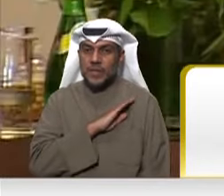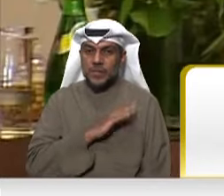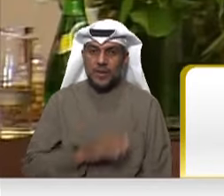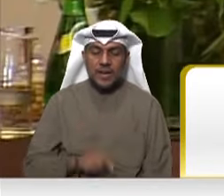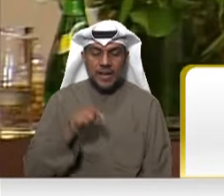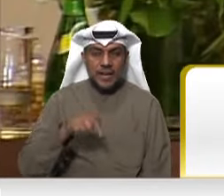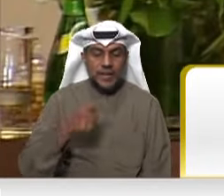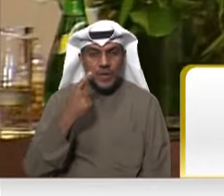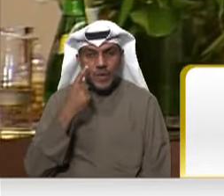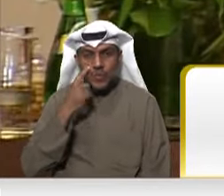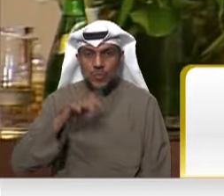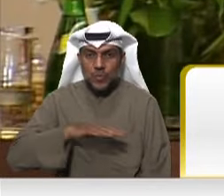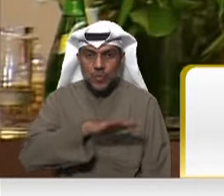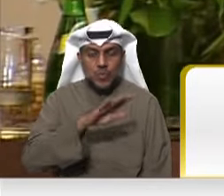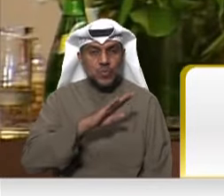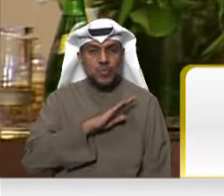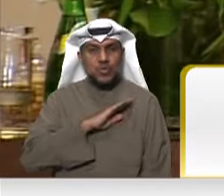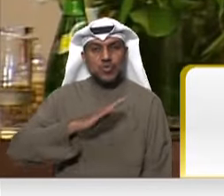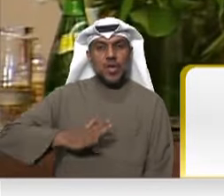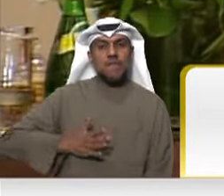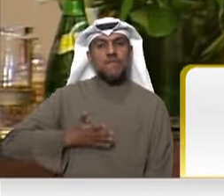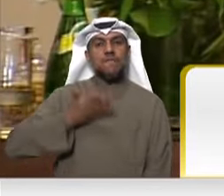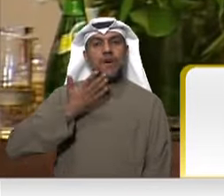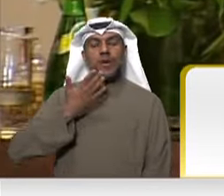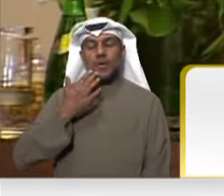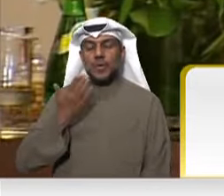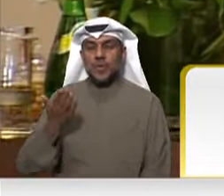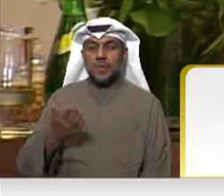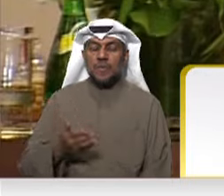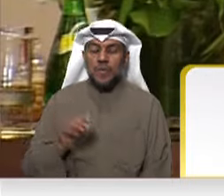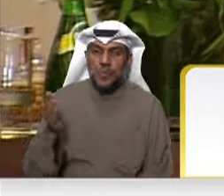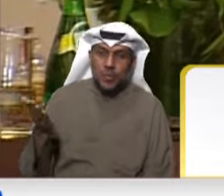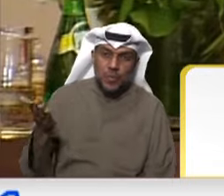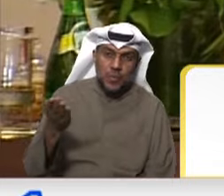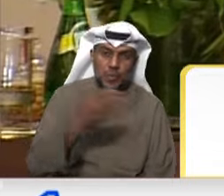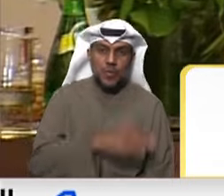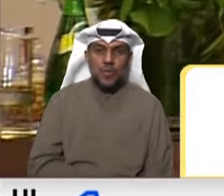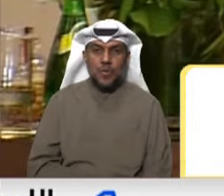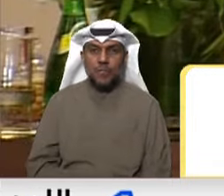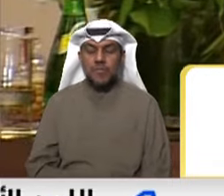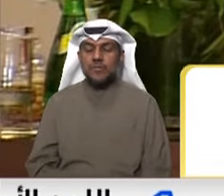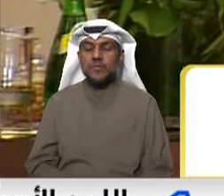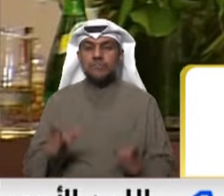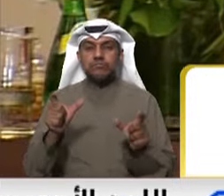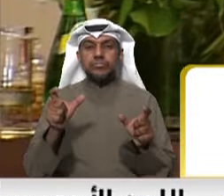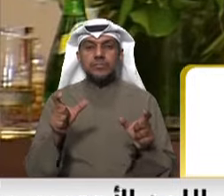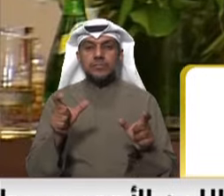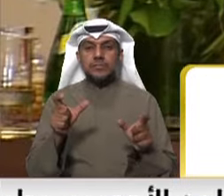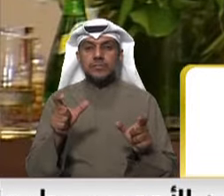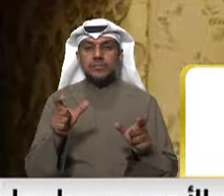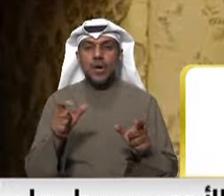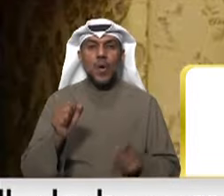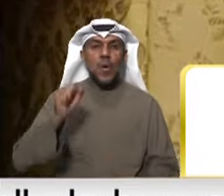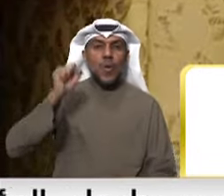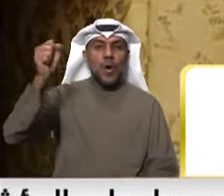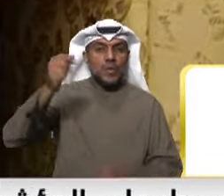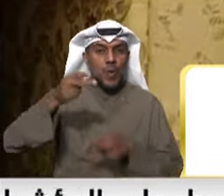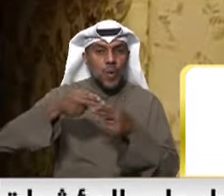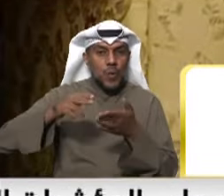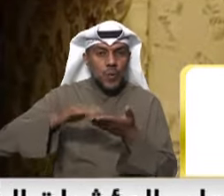نعتز بقواتنا المسلحة، حصن الوطن الأبي ودرعه